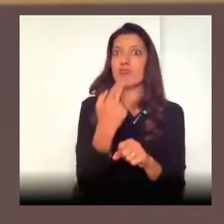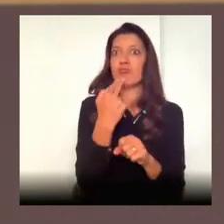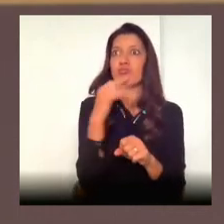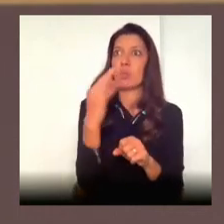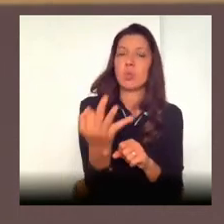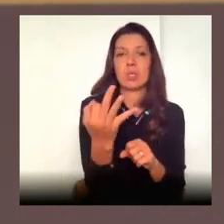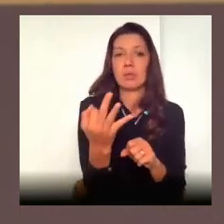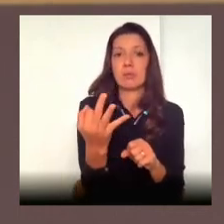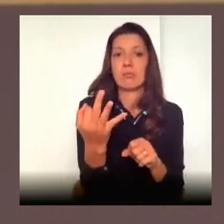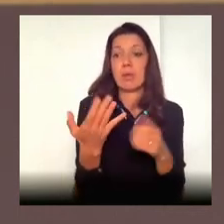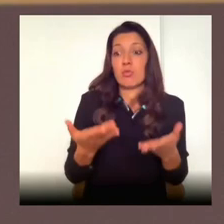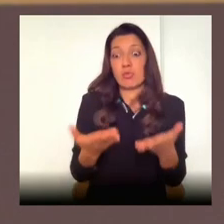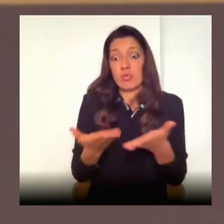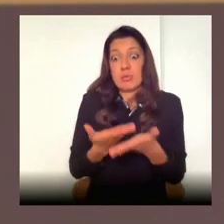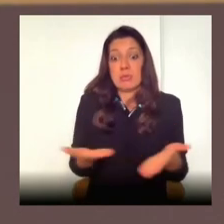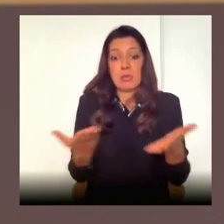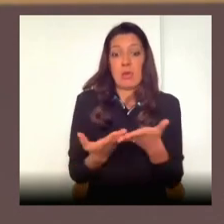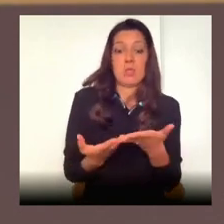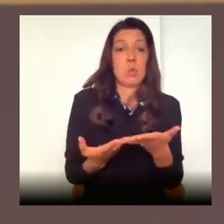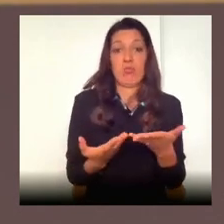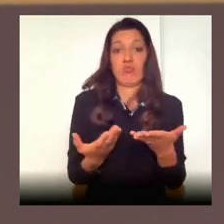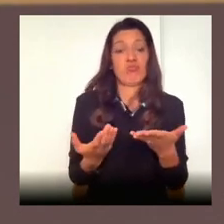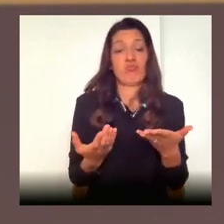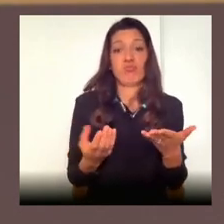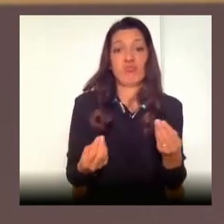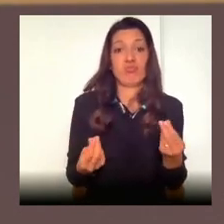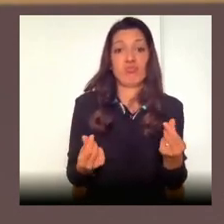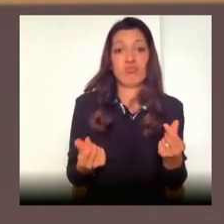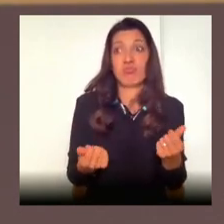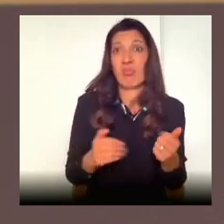J'en sais rien. Mais aujourd'hui, ça va